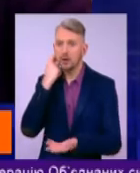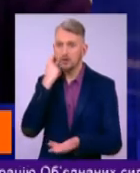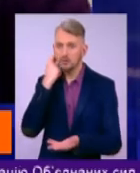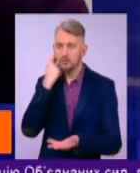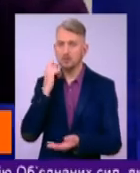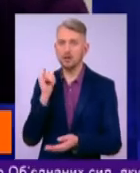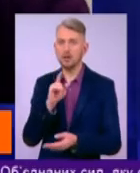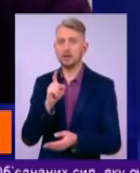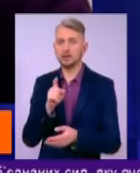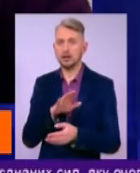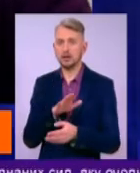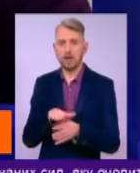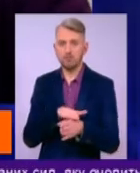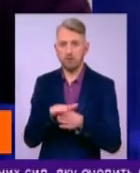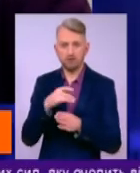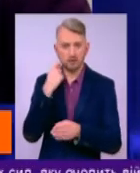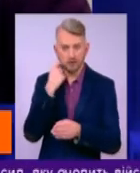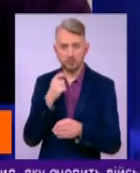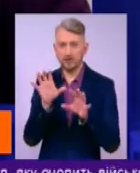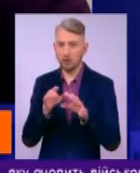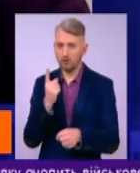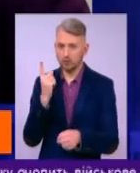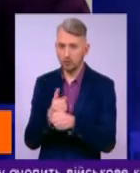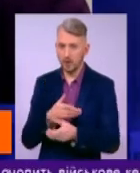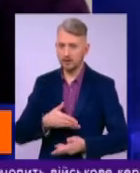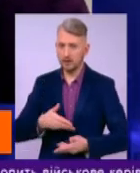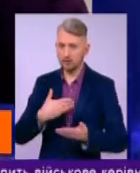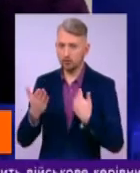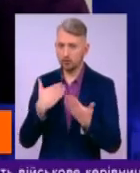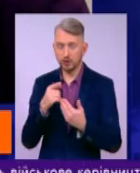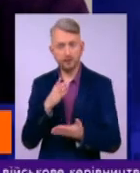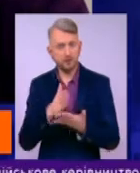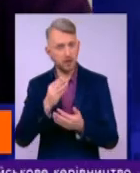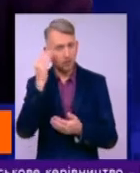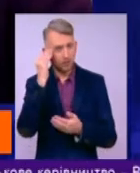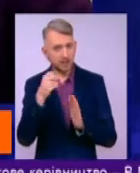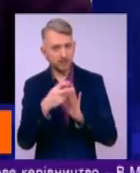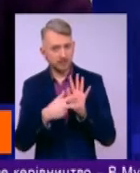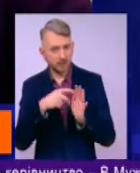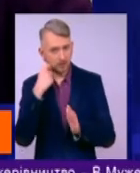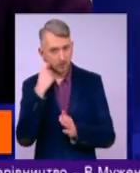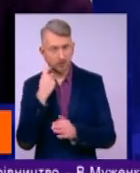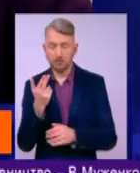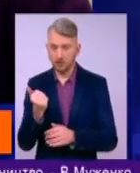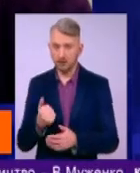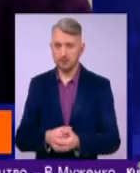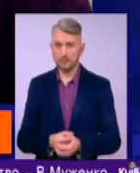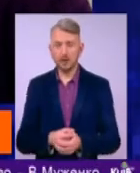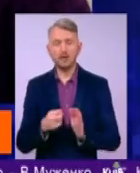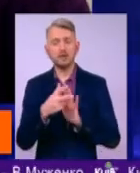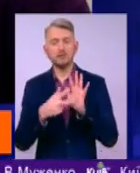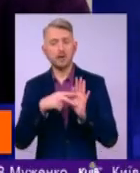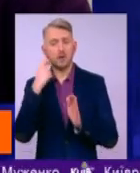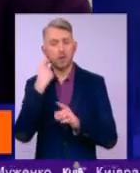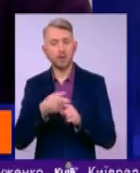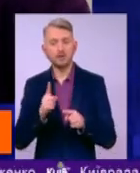і з неповноліттями закон вже забороняє статеві стосунки. Ви маєте на увазі 18 років? Так. 18